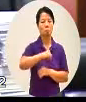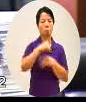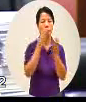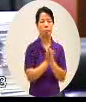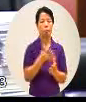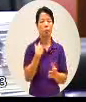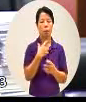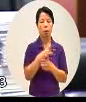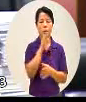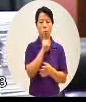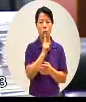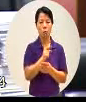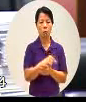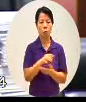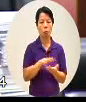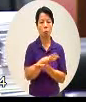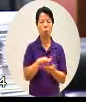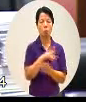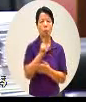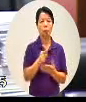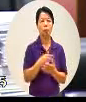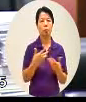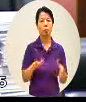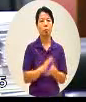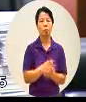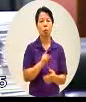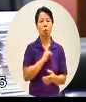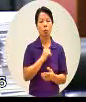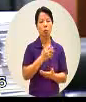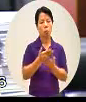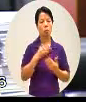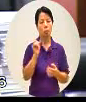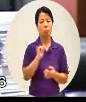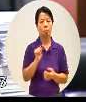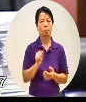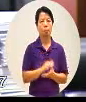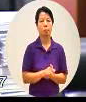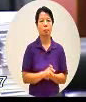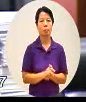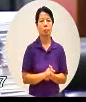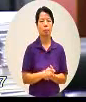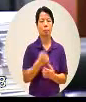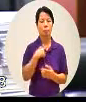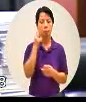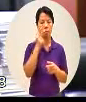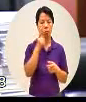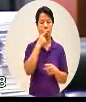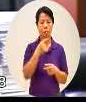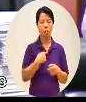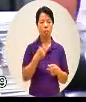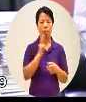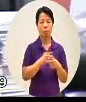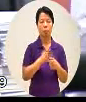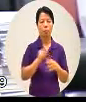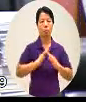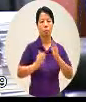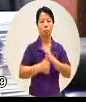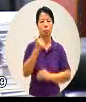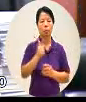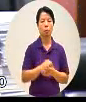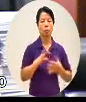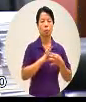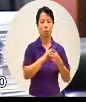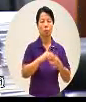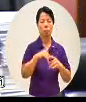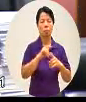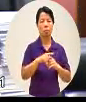要修饰你的用语，本席不能接受啊！好，我相信哦，咱市长是关心咱大高